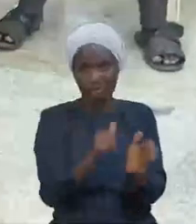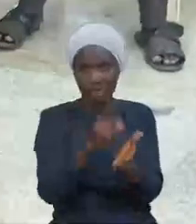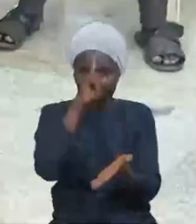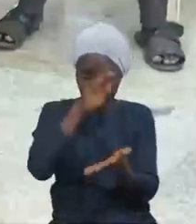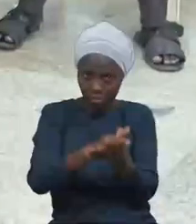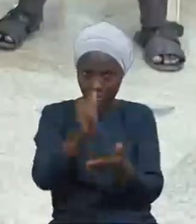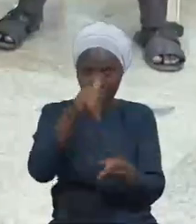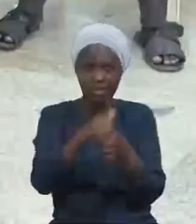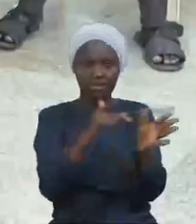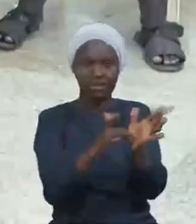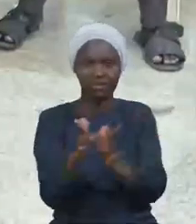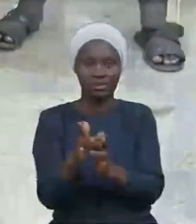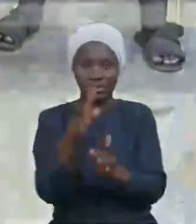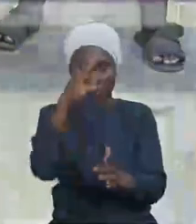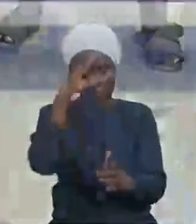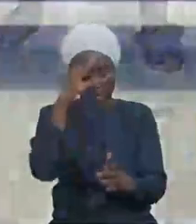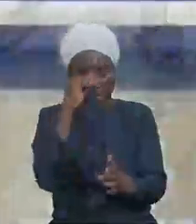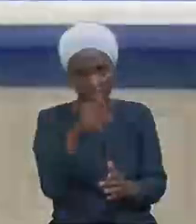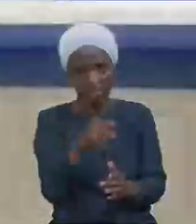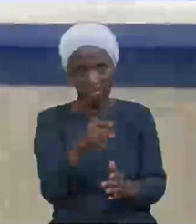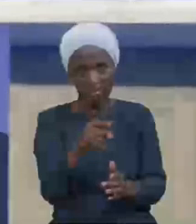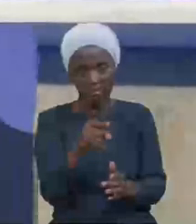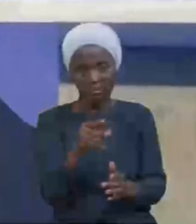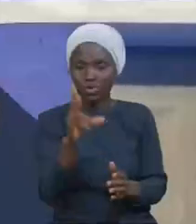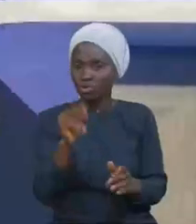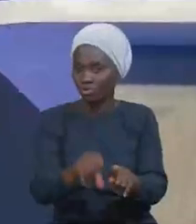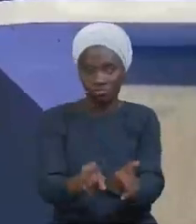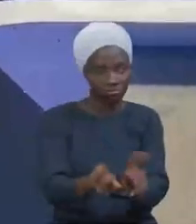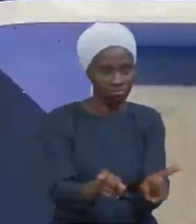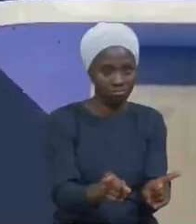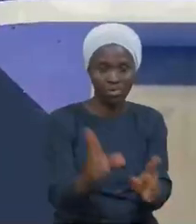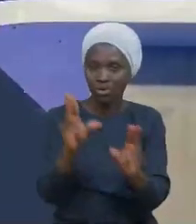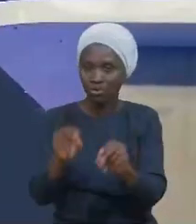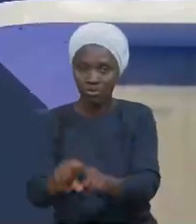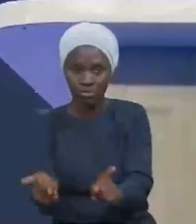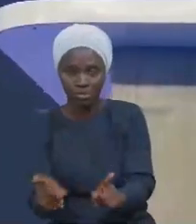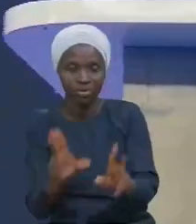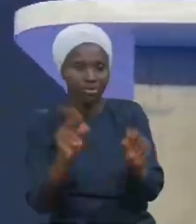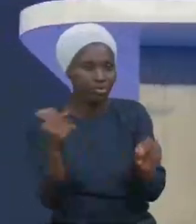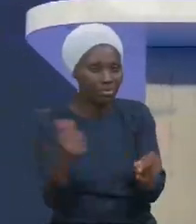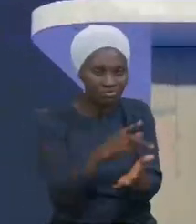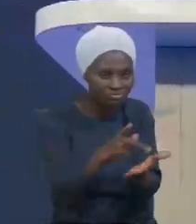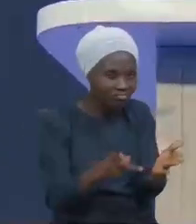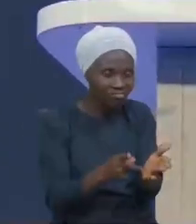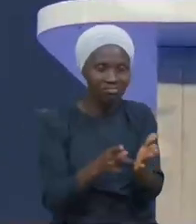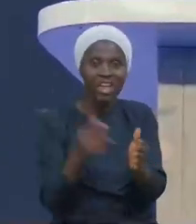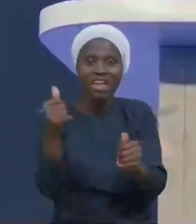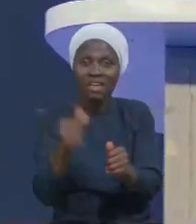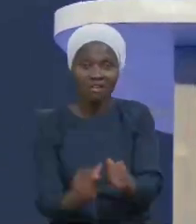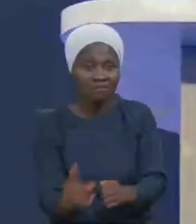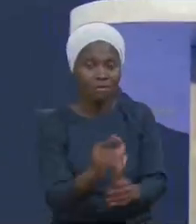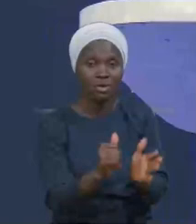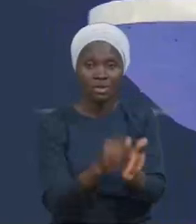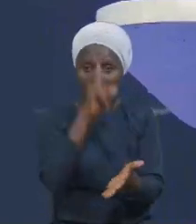Celui, pas de discrimination ou celle, pas de discrimination, pas de partialité. Tout le monde, tous ceux qui croient